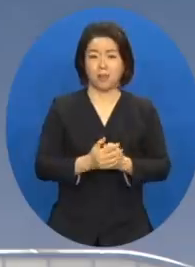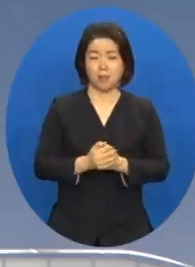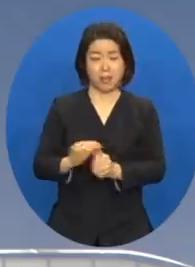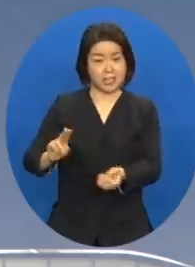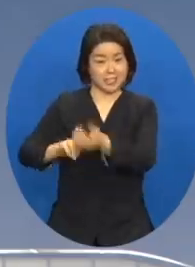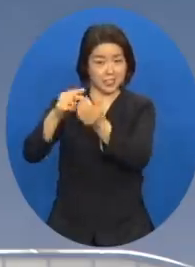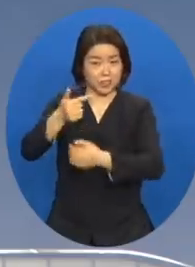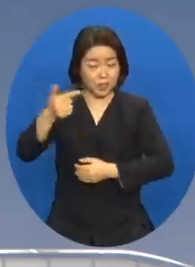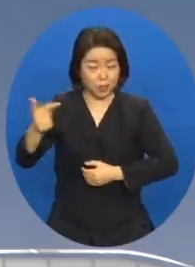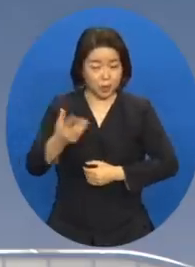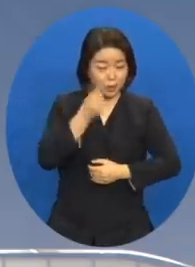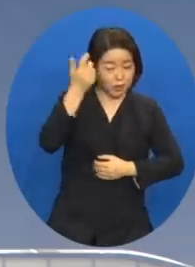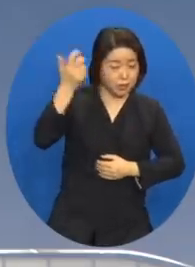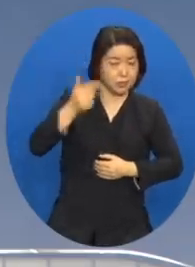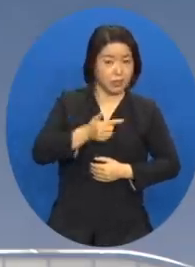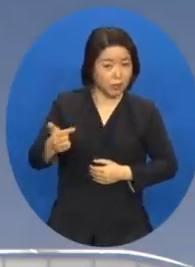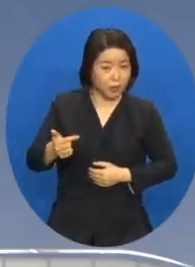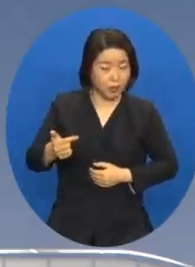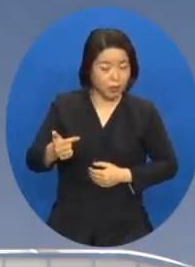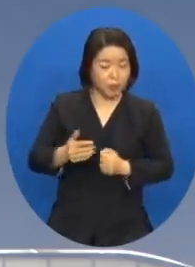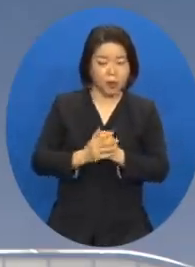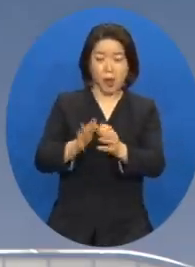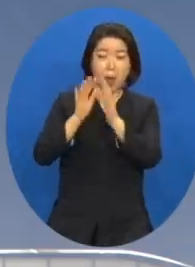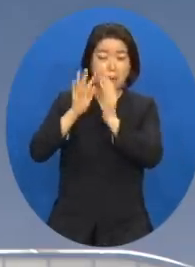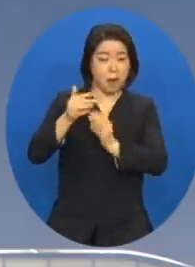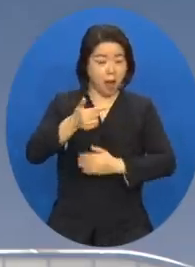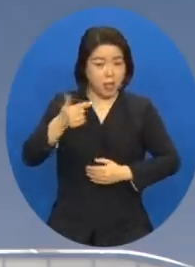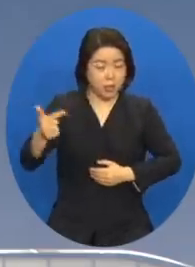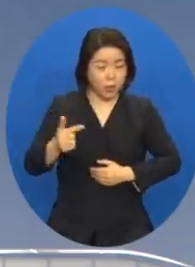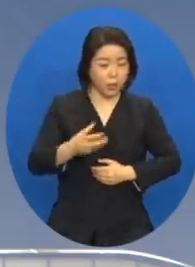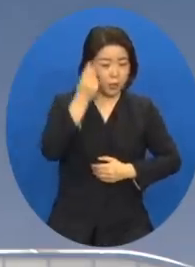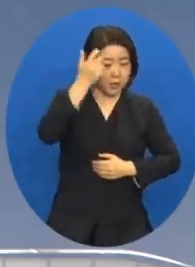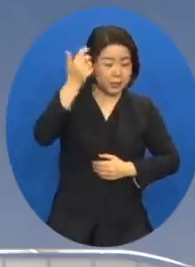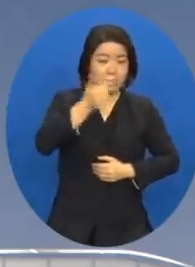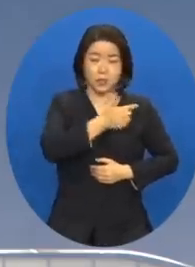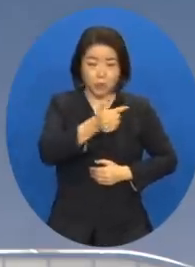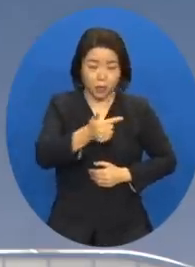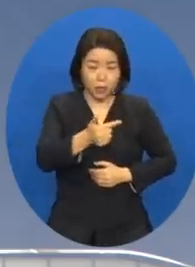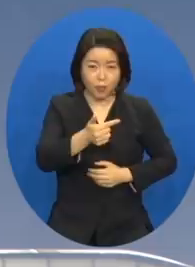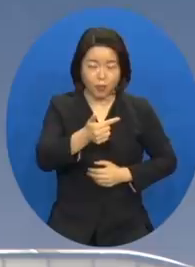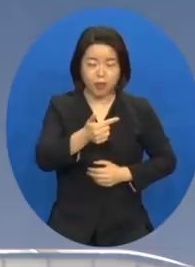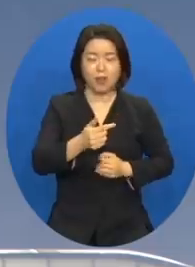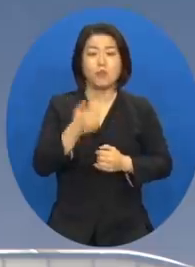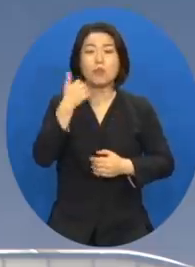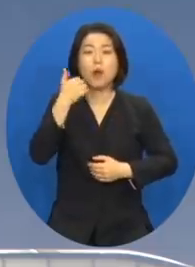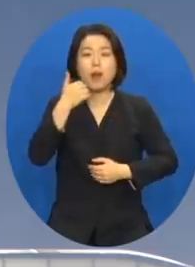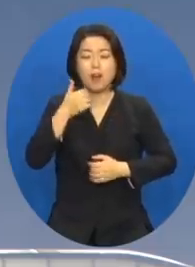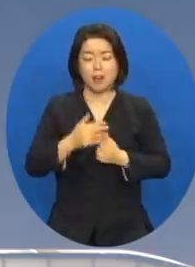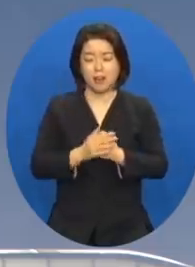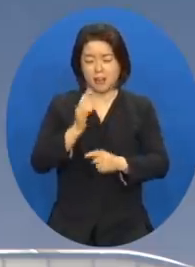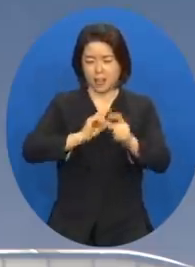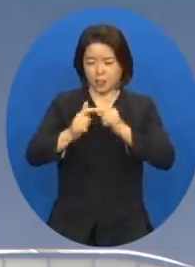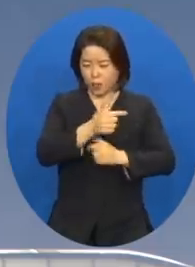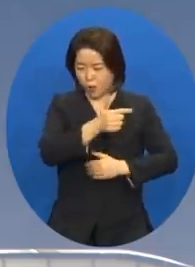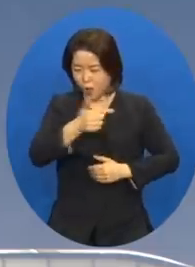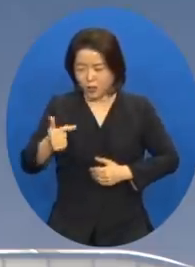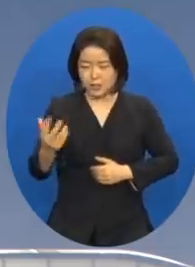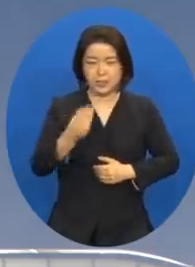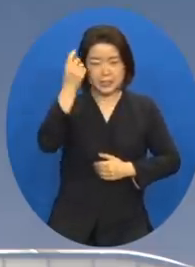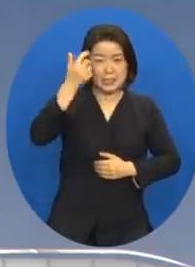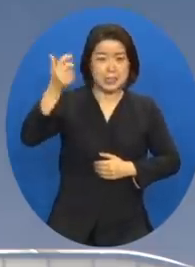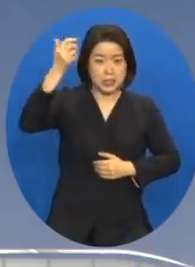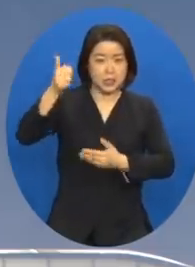성령이 큽니까? 방언이 큽니까? 성령이 큽니까? 훨씬 더 크신 성령께서 모든 은사